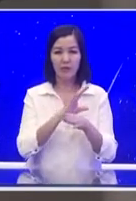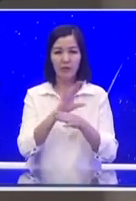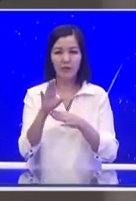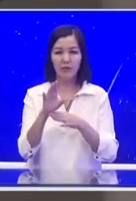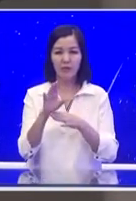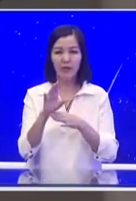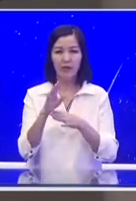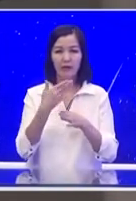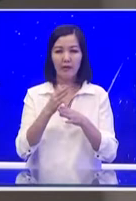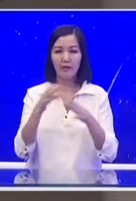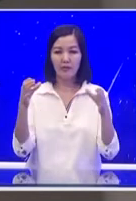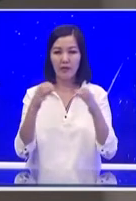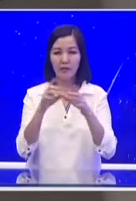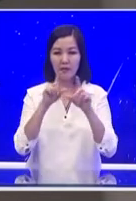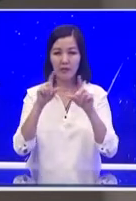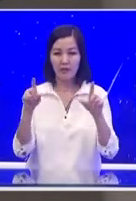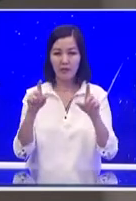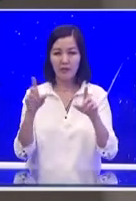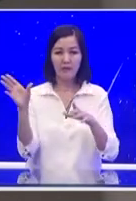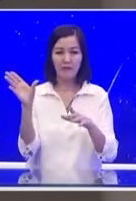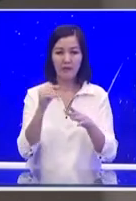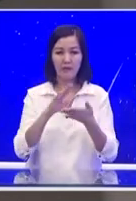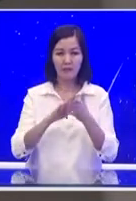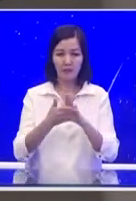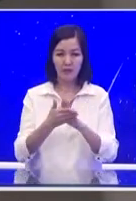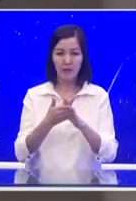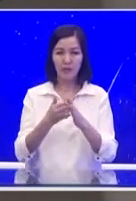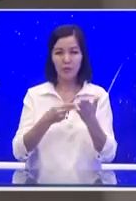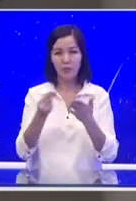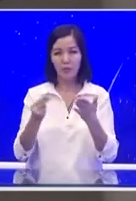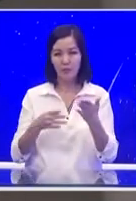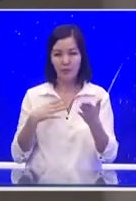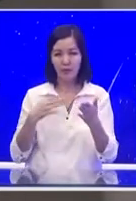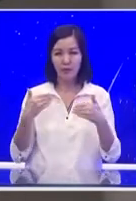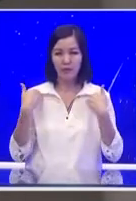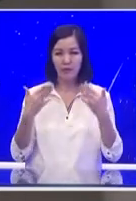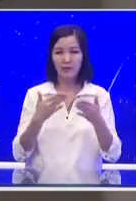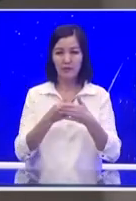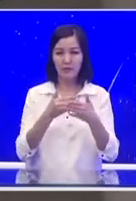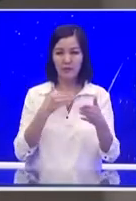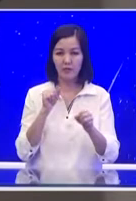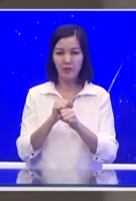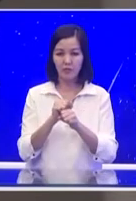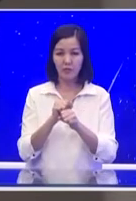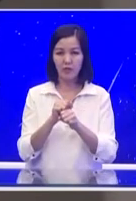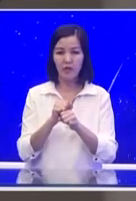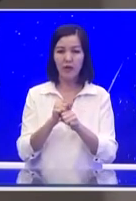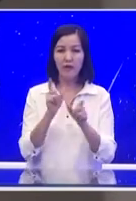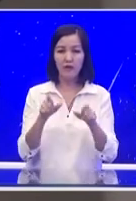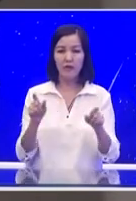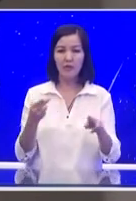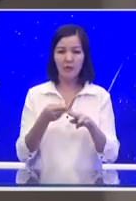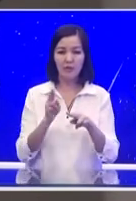кредитные организации. И кредитная организация с их согласия уже будет предоставлять эти отсрочки. А граждане,